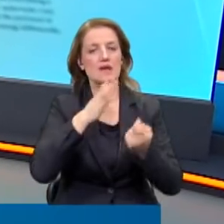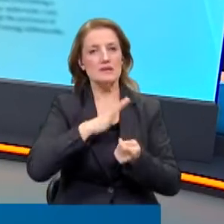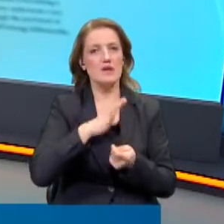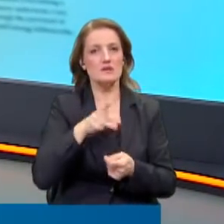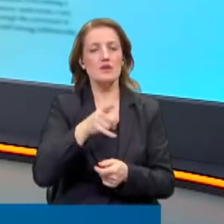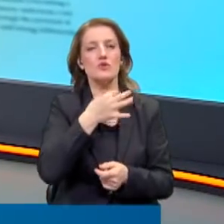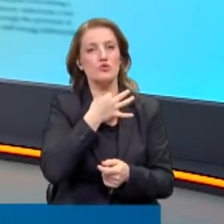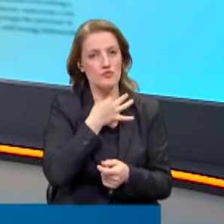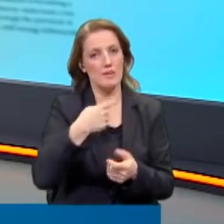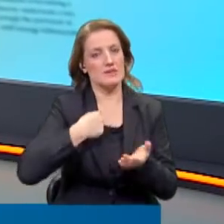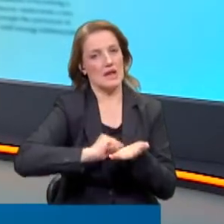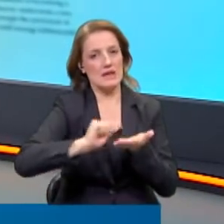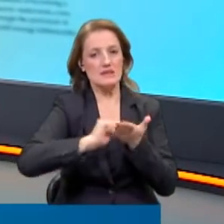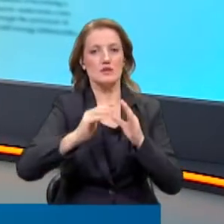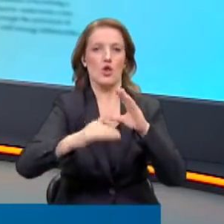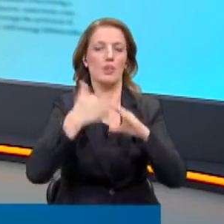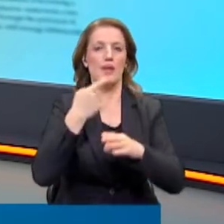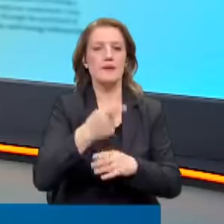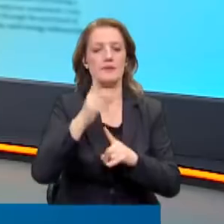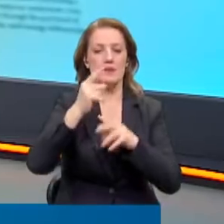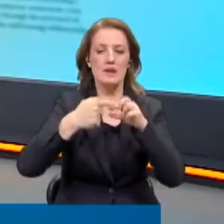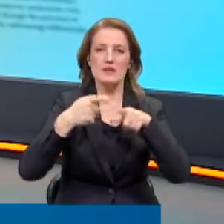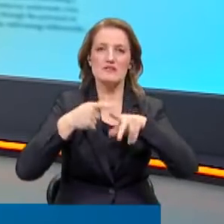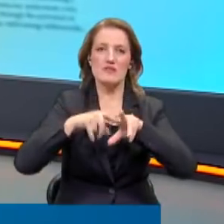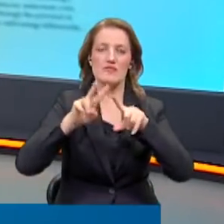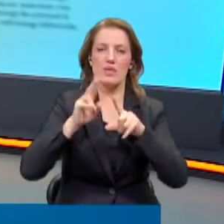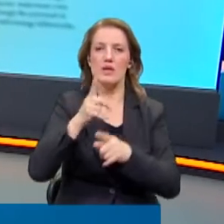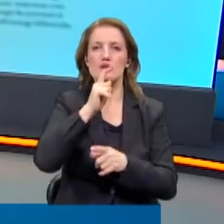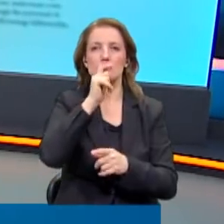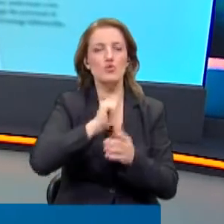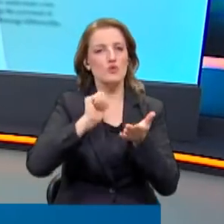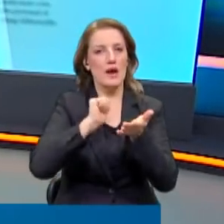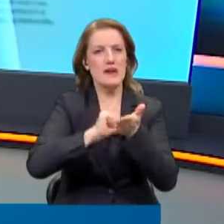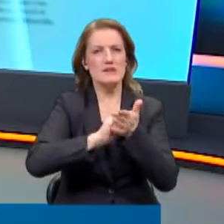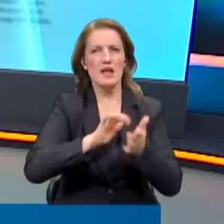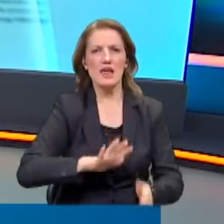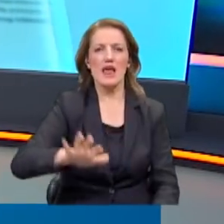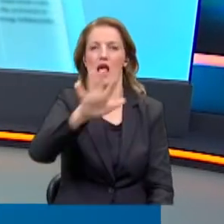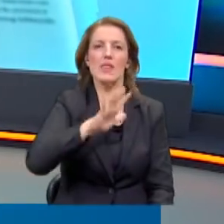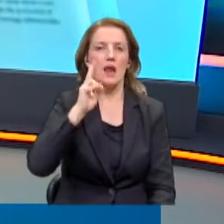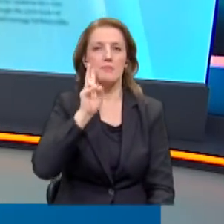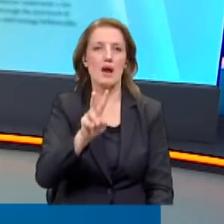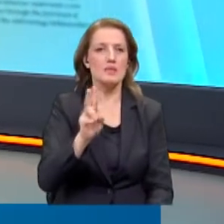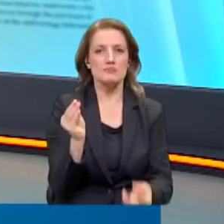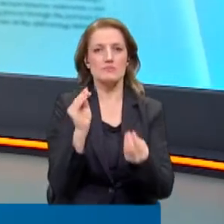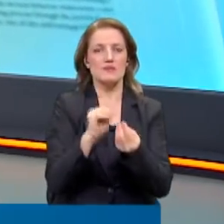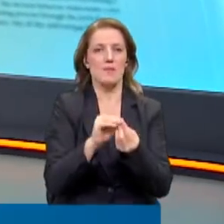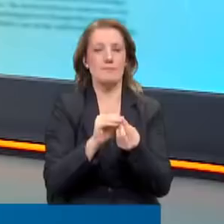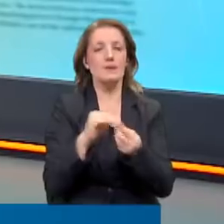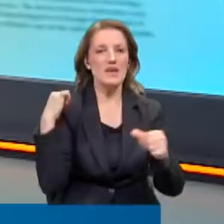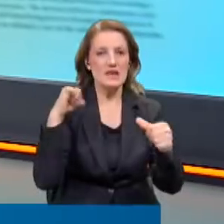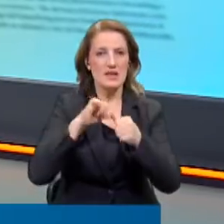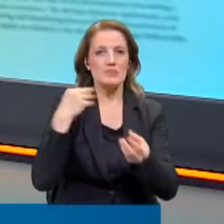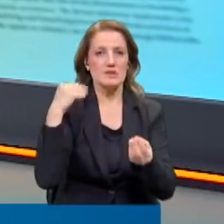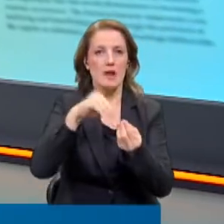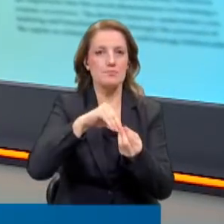ilgili lütfen bizlere yazıp gönderin. Bu arada İrfan, şöyle bir Sözcü gazetesine genel olarak bakalım. Yine zamlar var. Yine mi